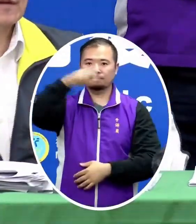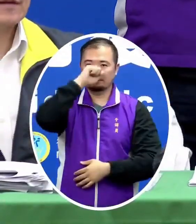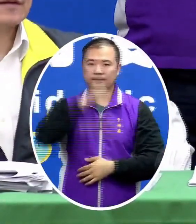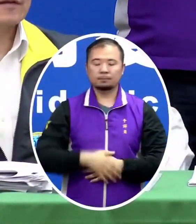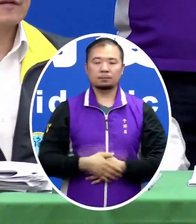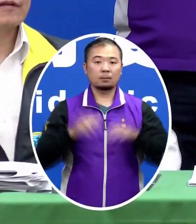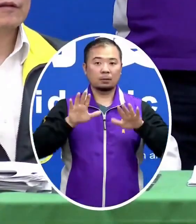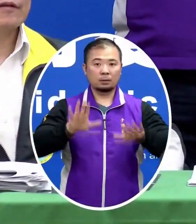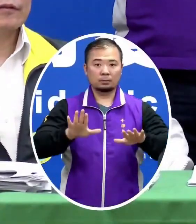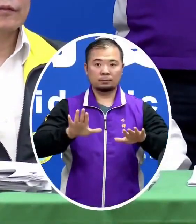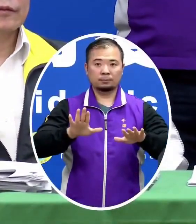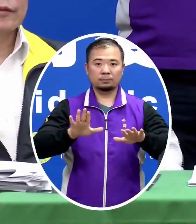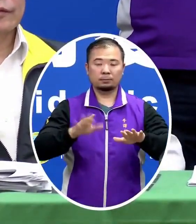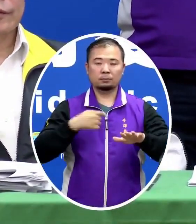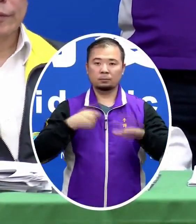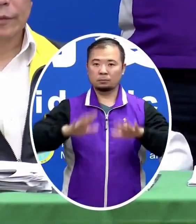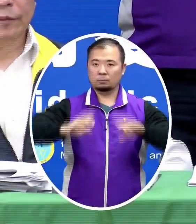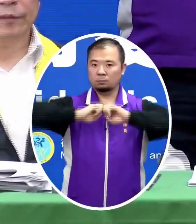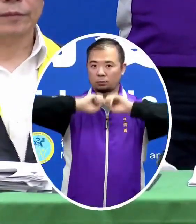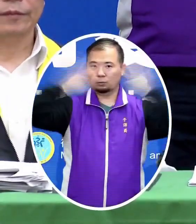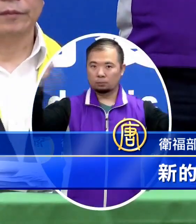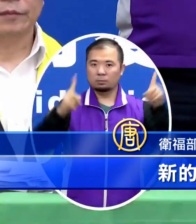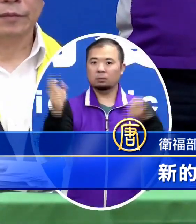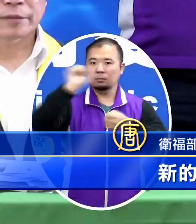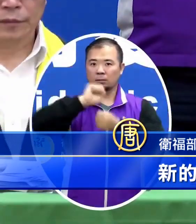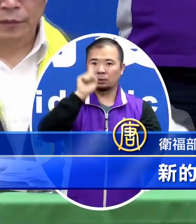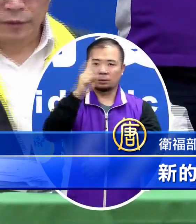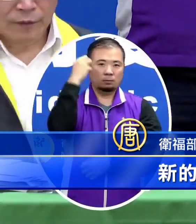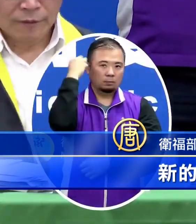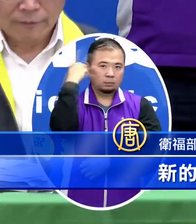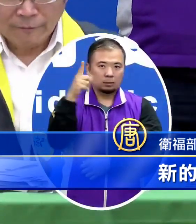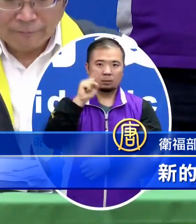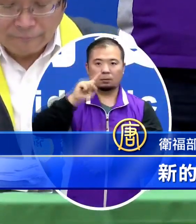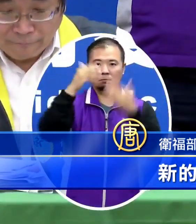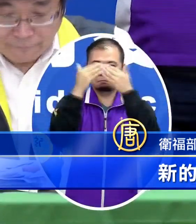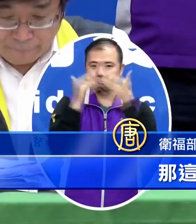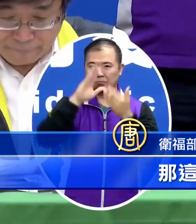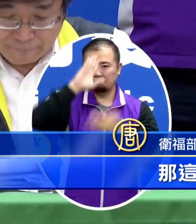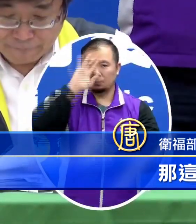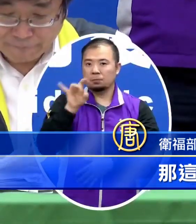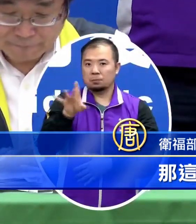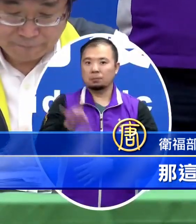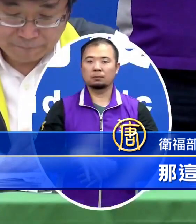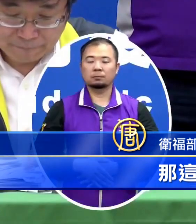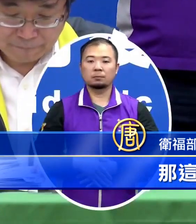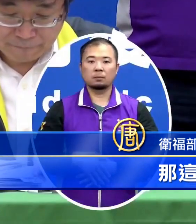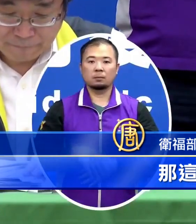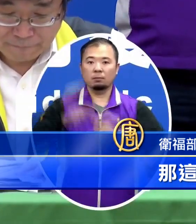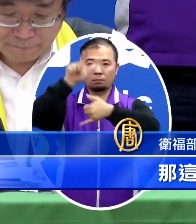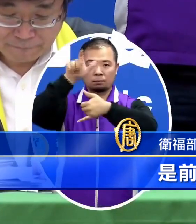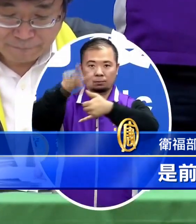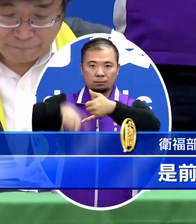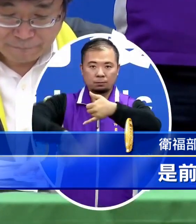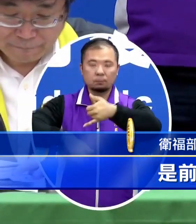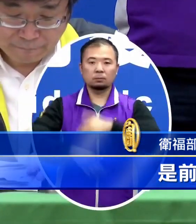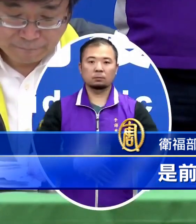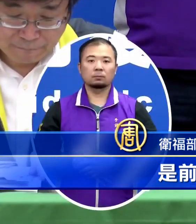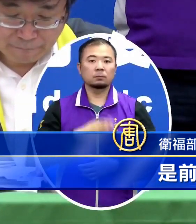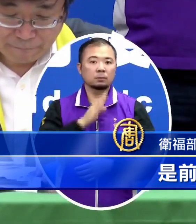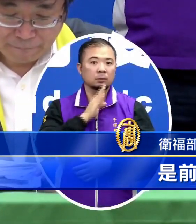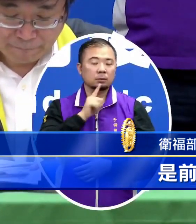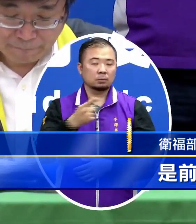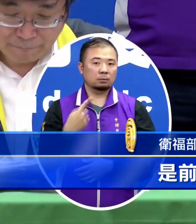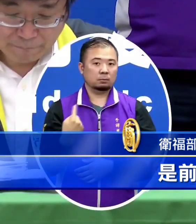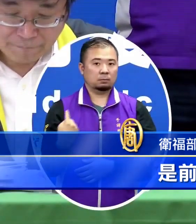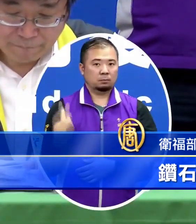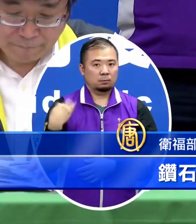移入个案，累计共40例确诊。 新的确诊案例，那这个确诊的案例是前两天